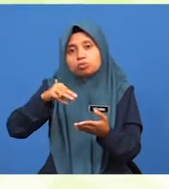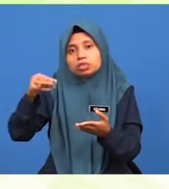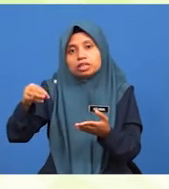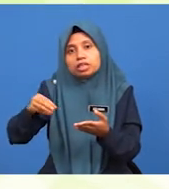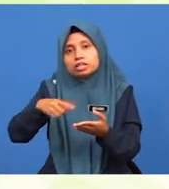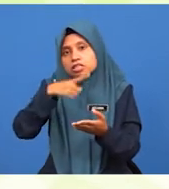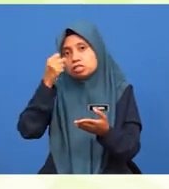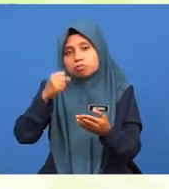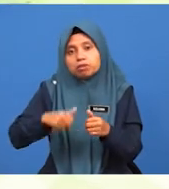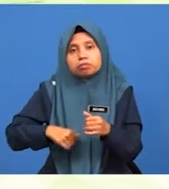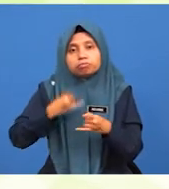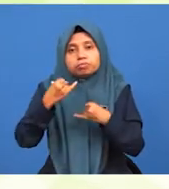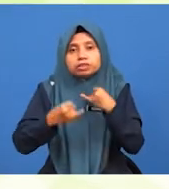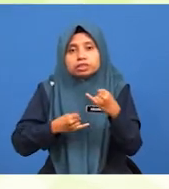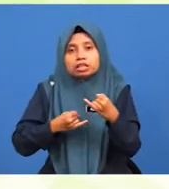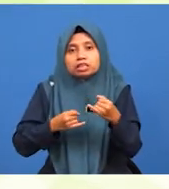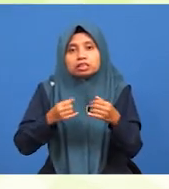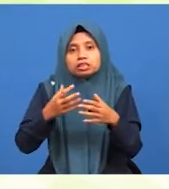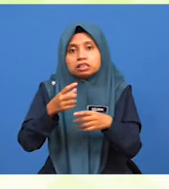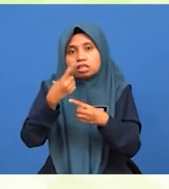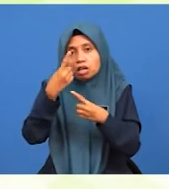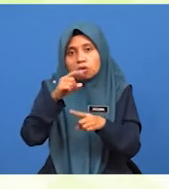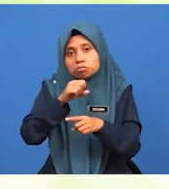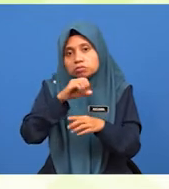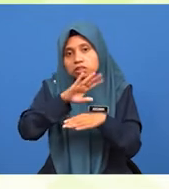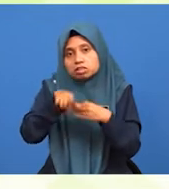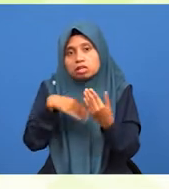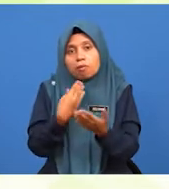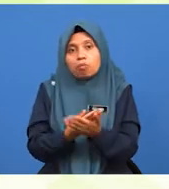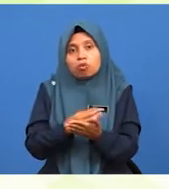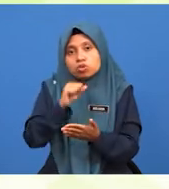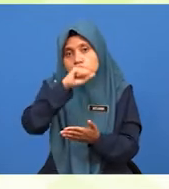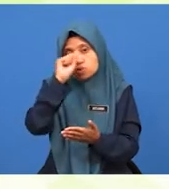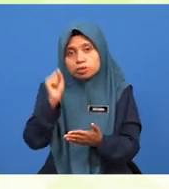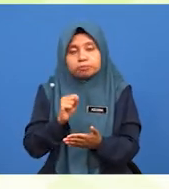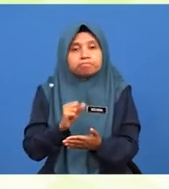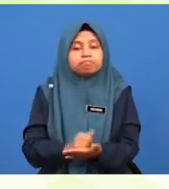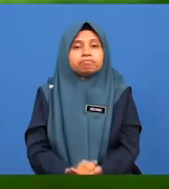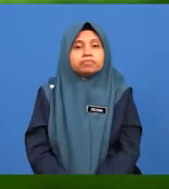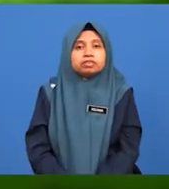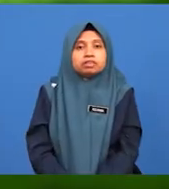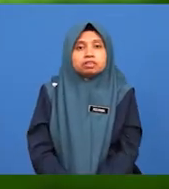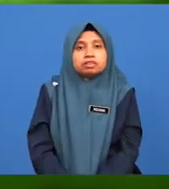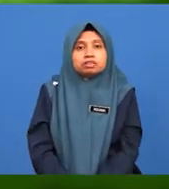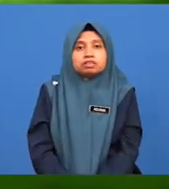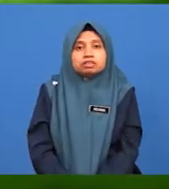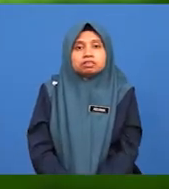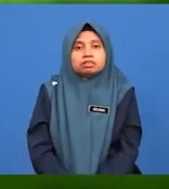murid-murid kerana berjaya menjawab semua soalan yang telah diberikan.